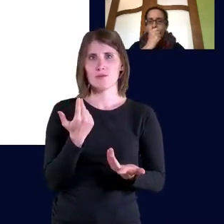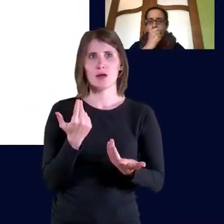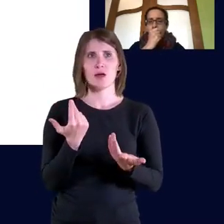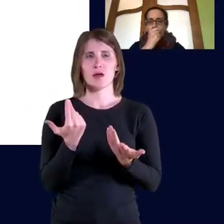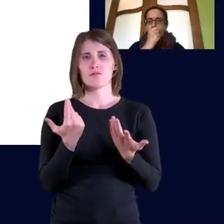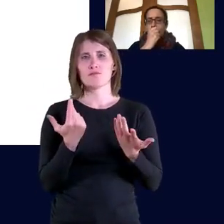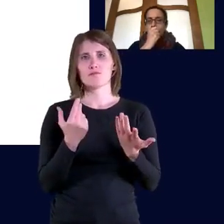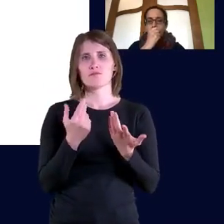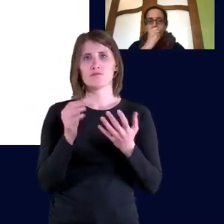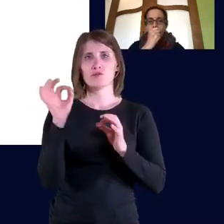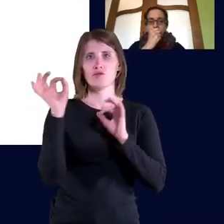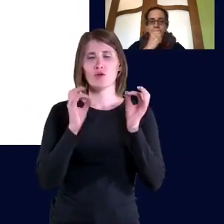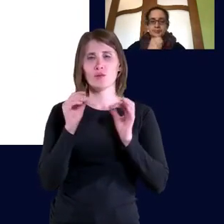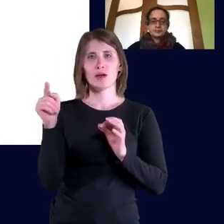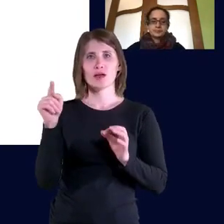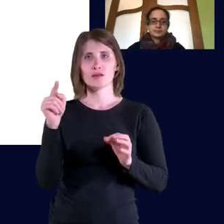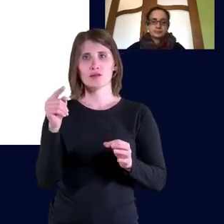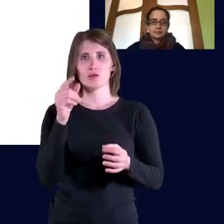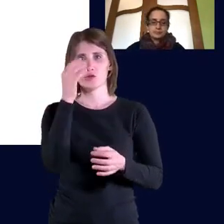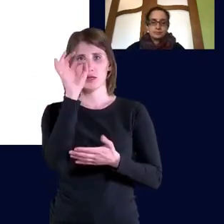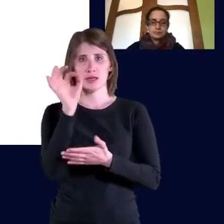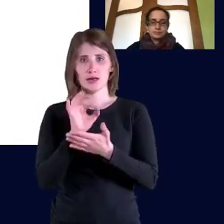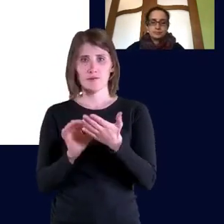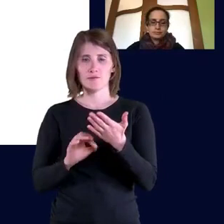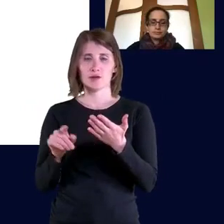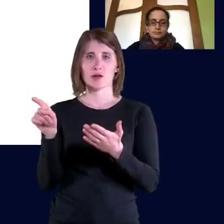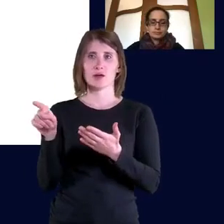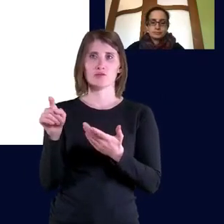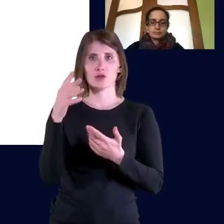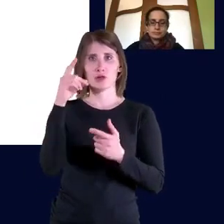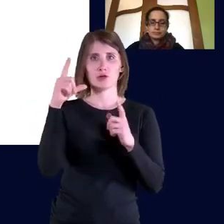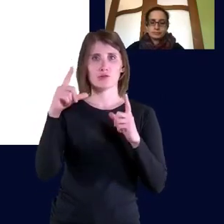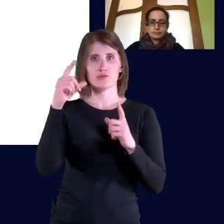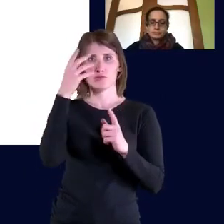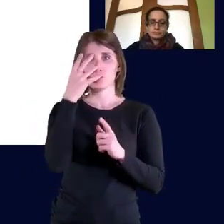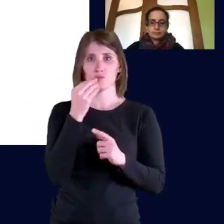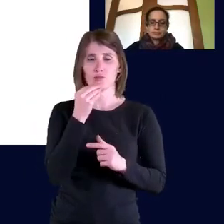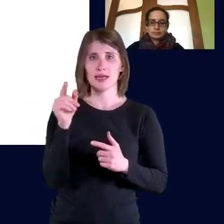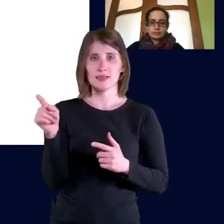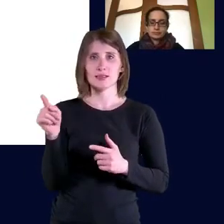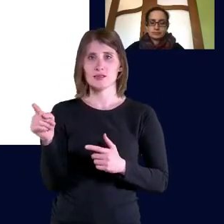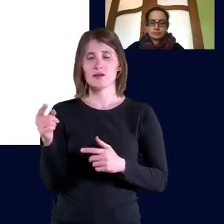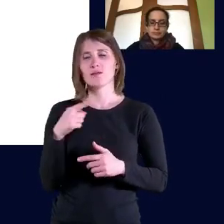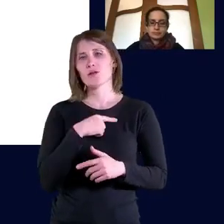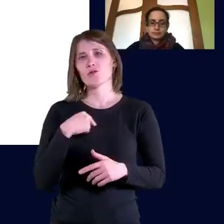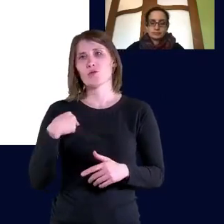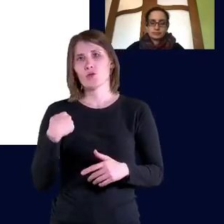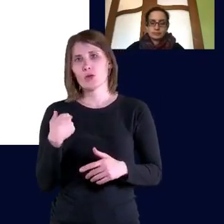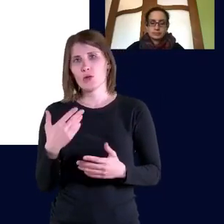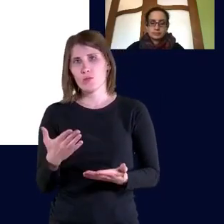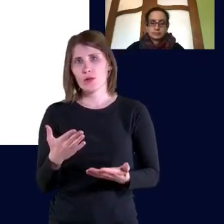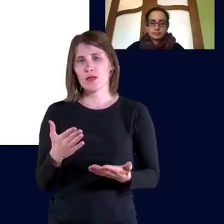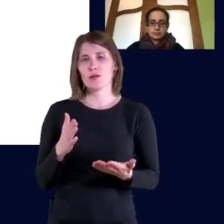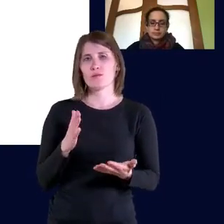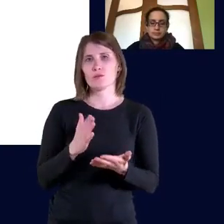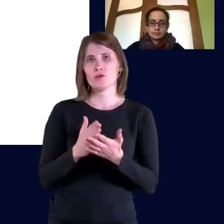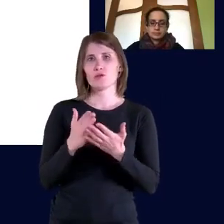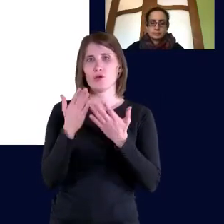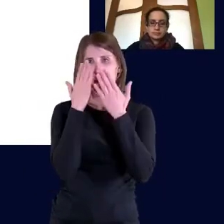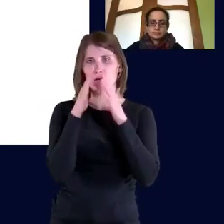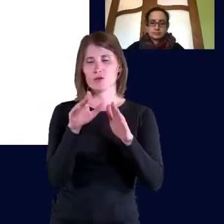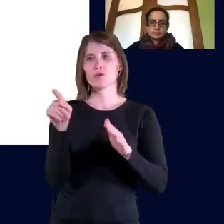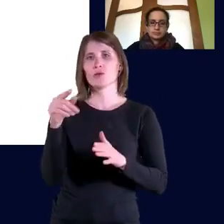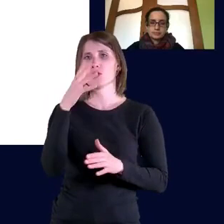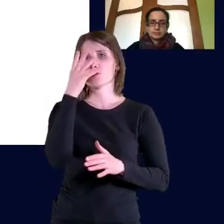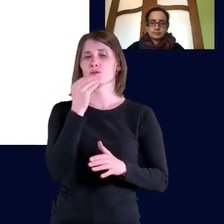danej grafice podanej ilustracji No to poprzez stajemy na na tym co Ta ilustracja przedstawia